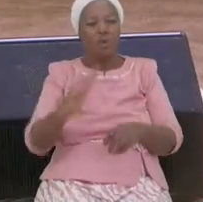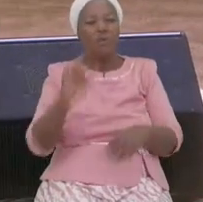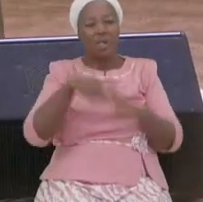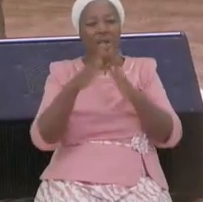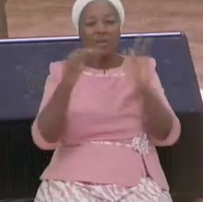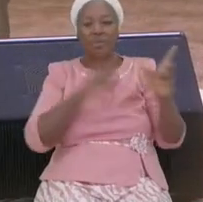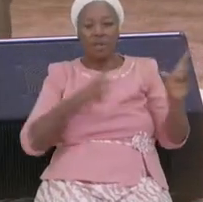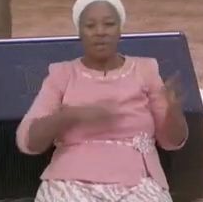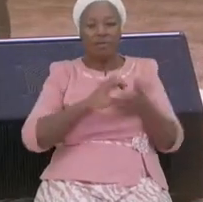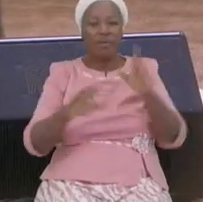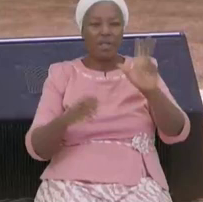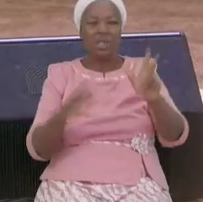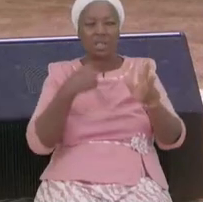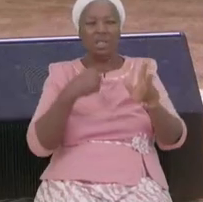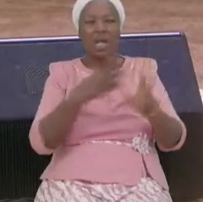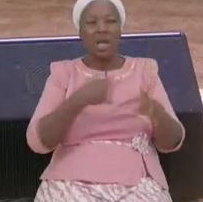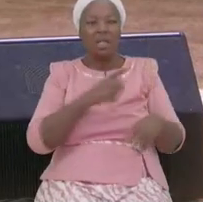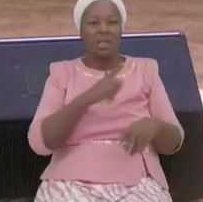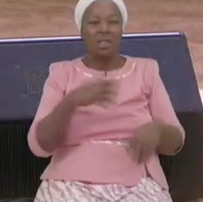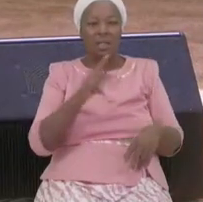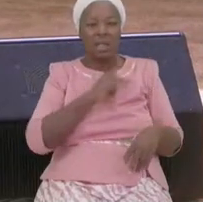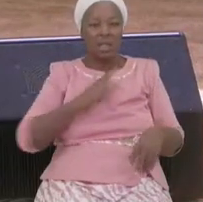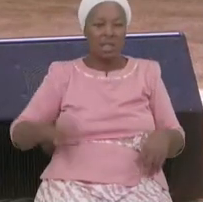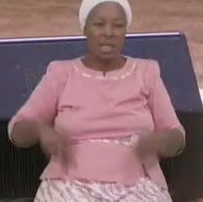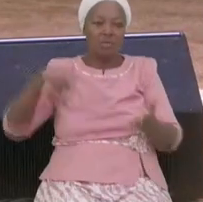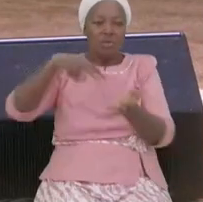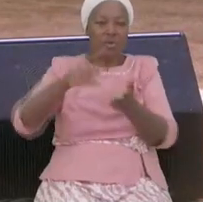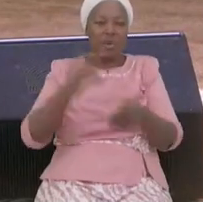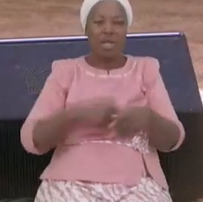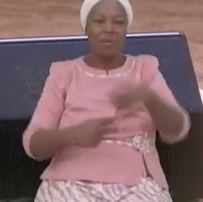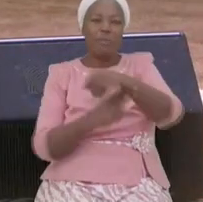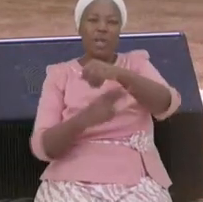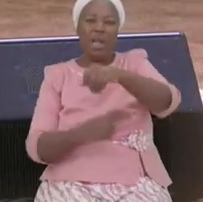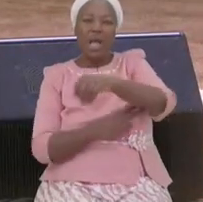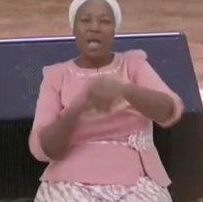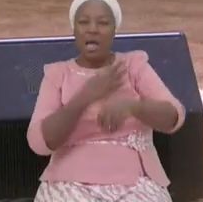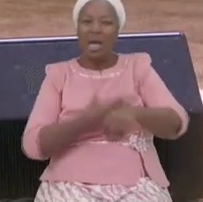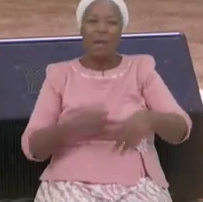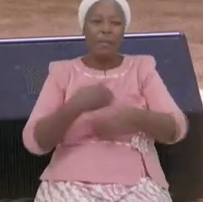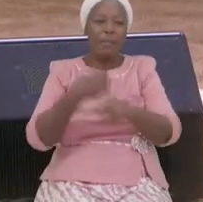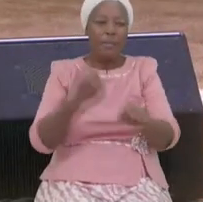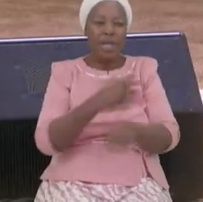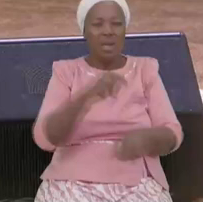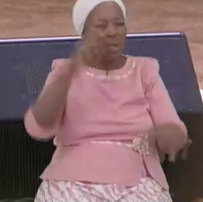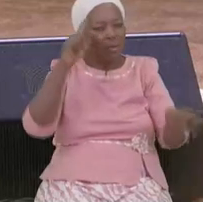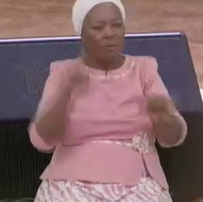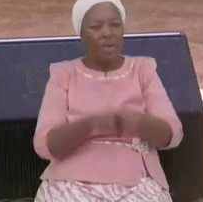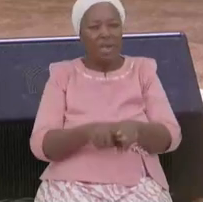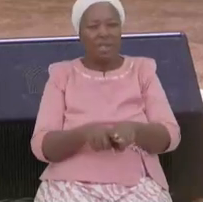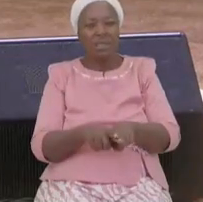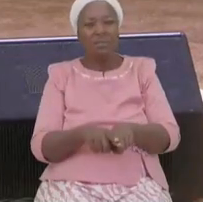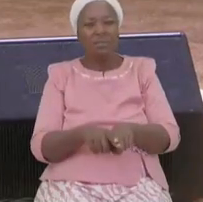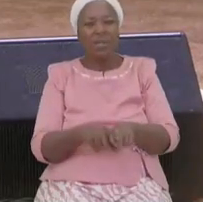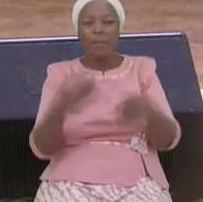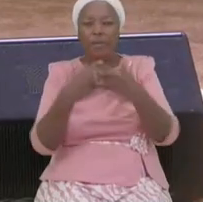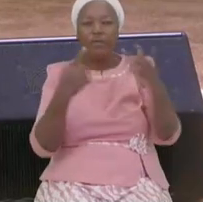se tenait sur l'estrade. Et il traita l'alliance devant l'Éternel, s'engageant